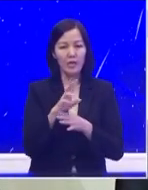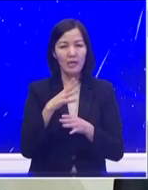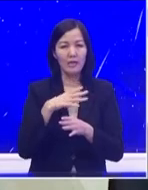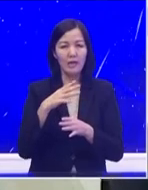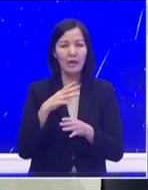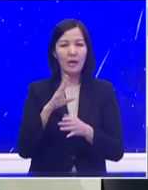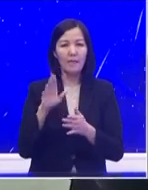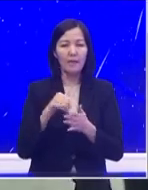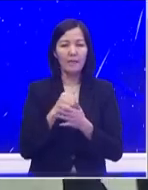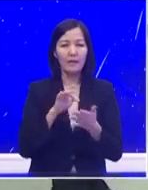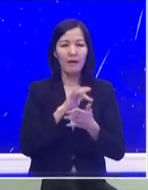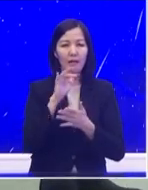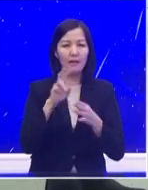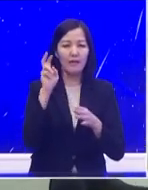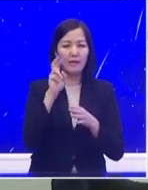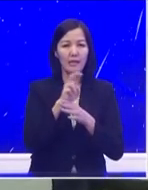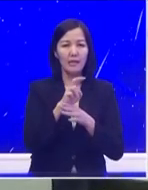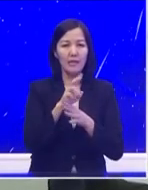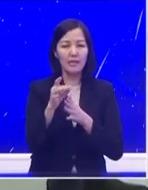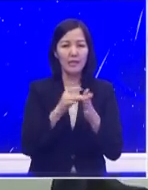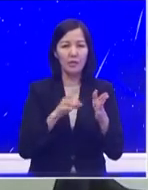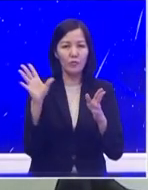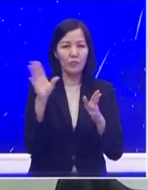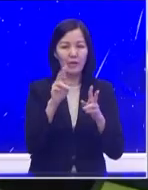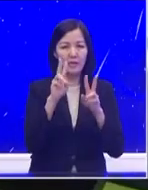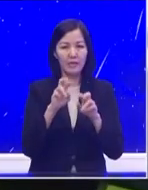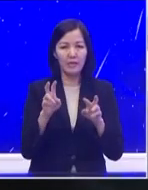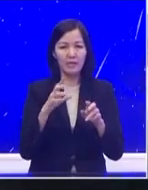Басқаладан келгендер жаппай тепловизормен тексеріліп жатыр.